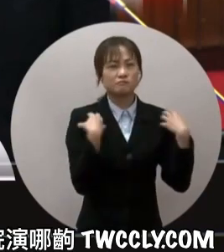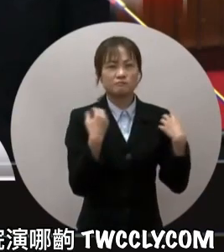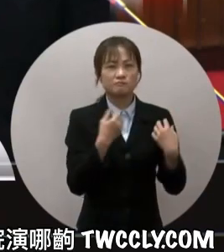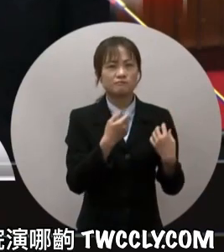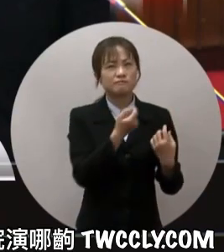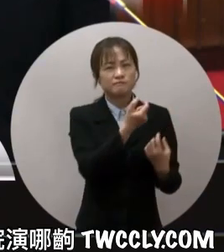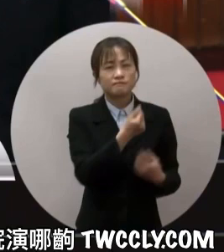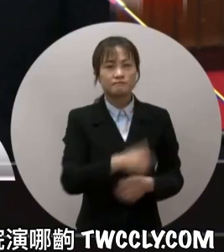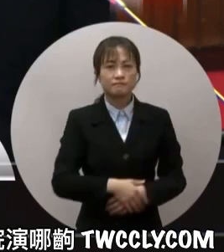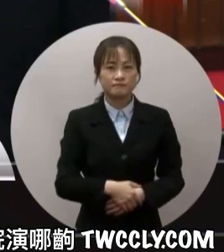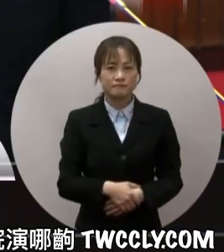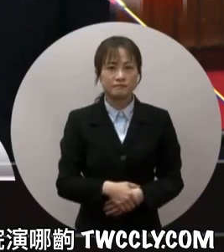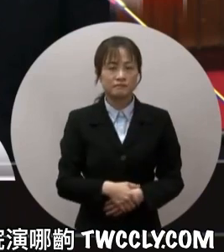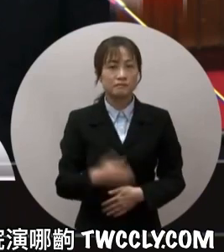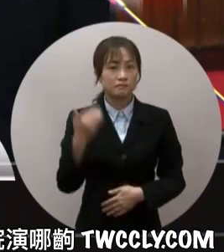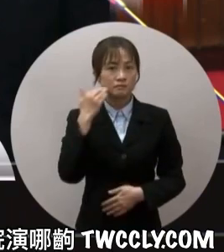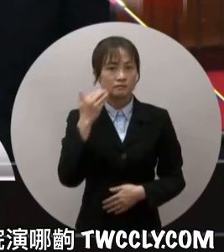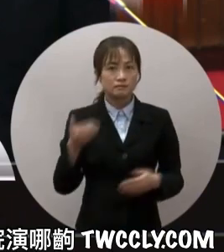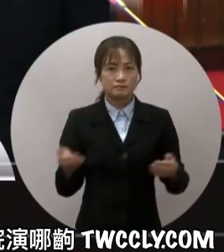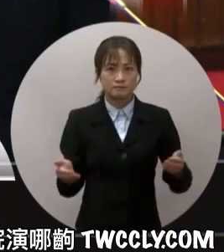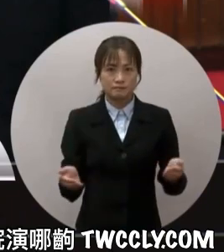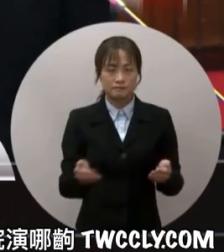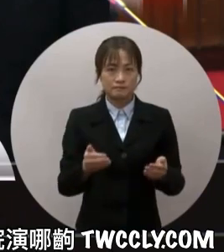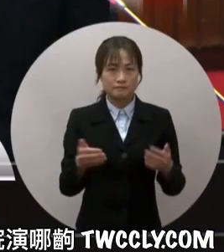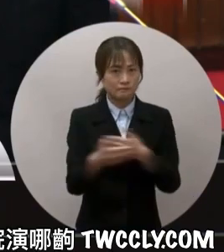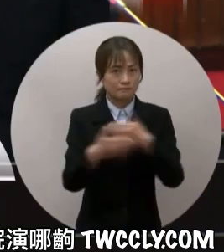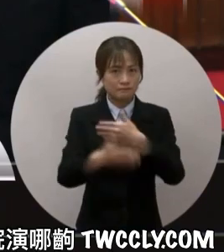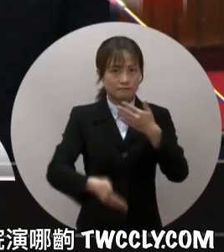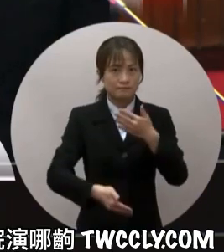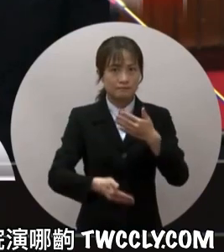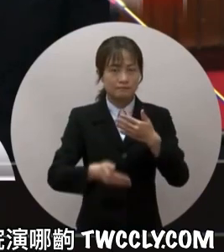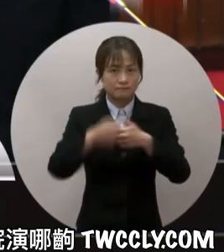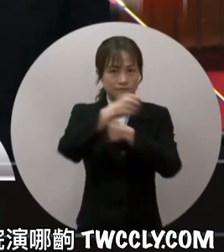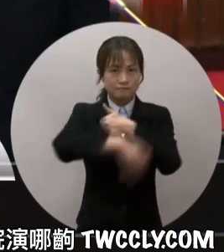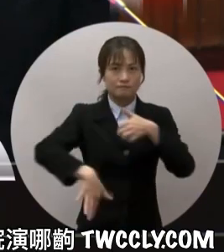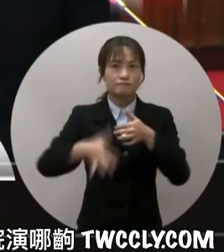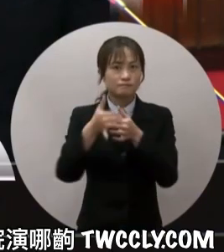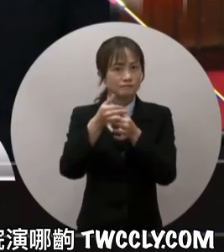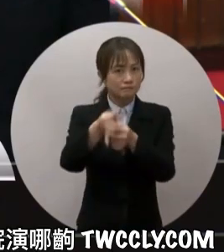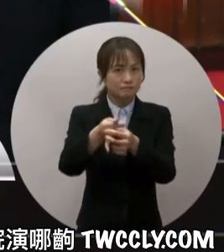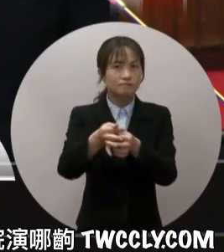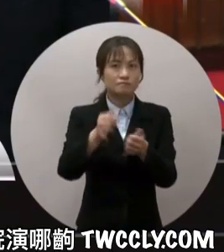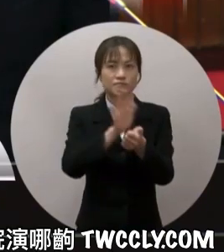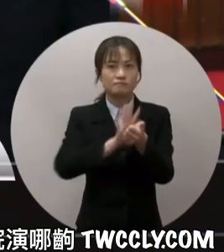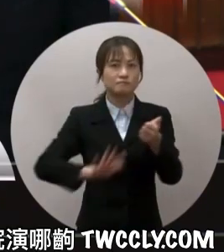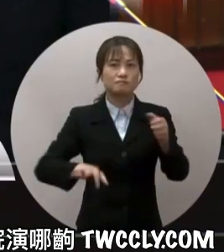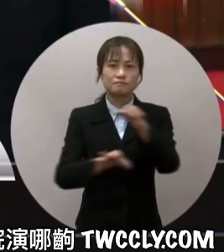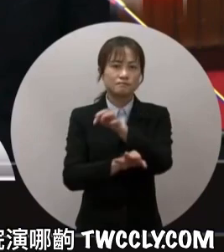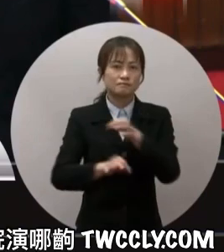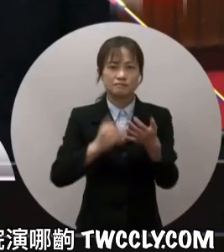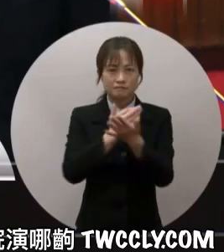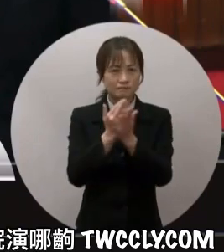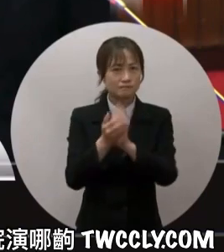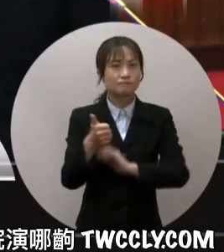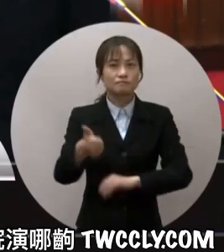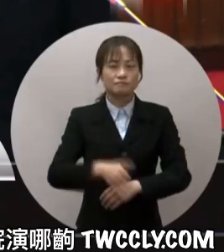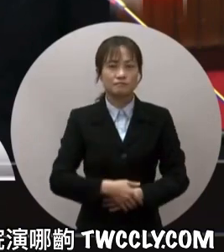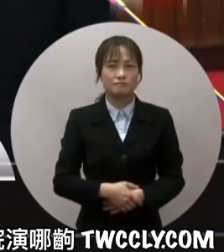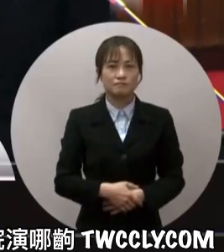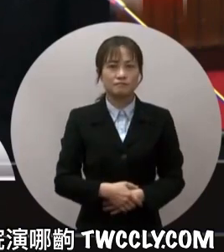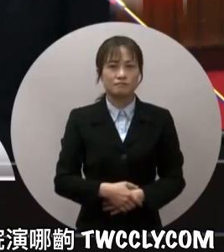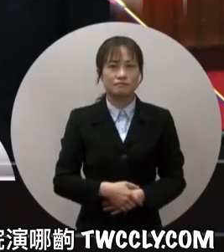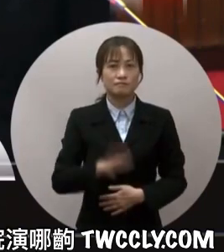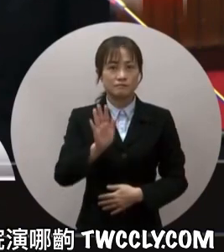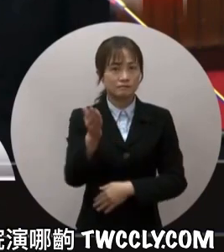於整個台灣的發展城市的發展就非常的重大全世界各國皆然所以真的很感謝院長部長有